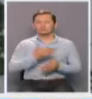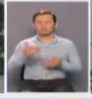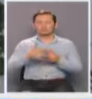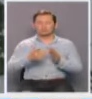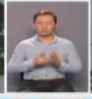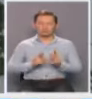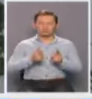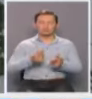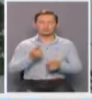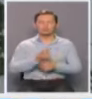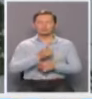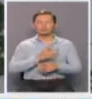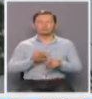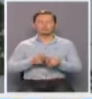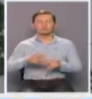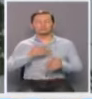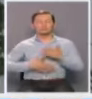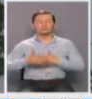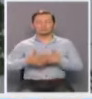қалаларыңызға аттап, бізді сондай бір үлкен